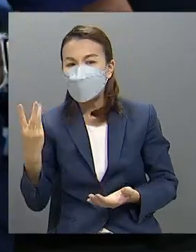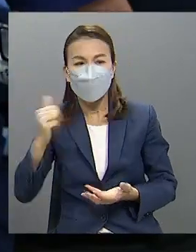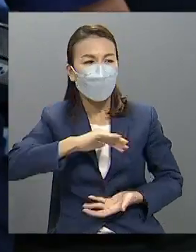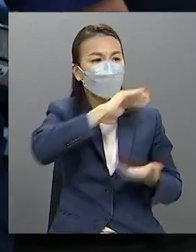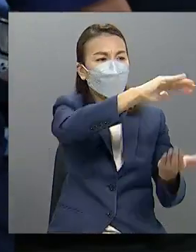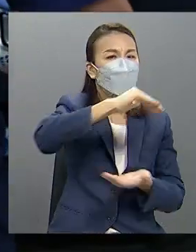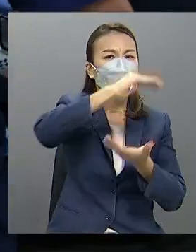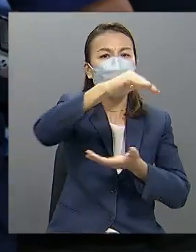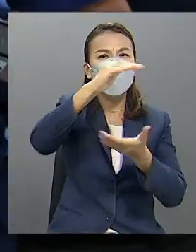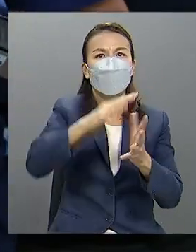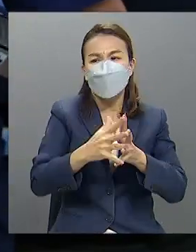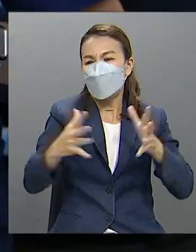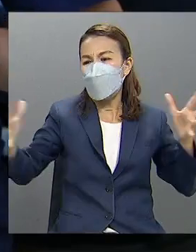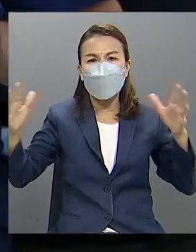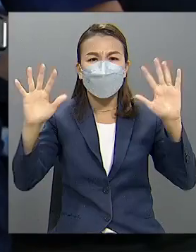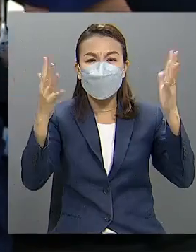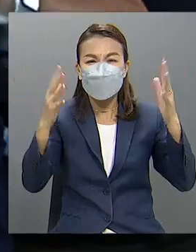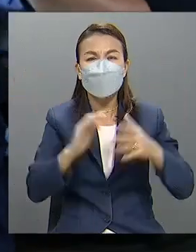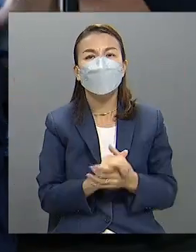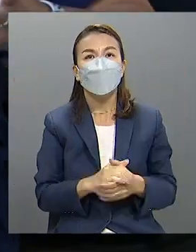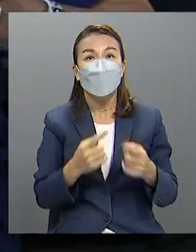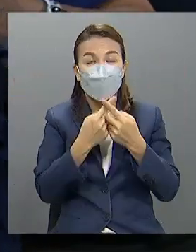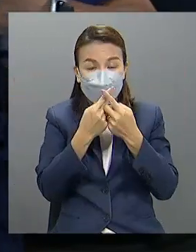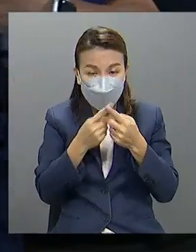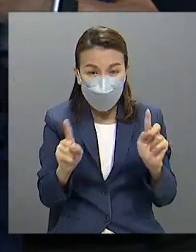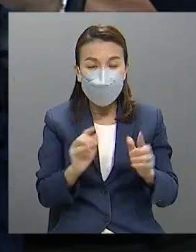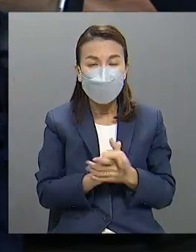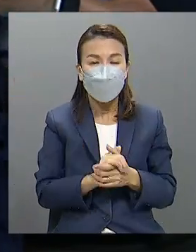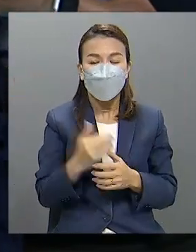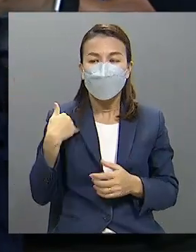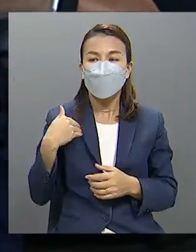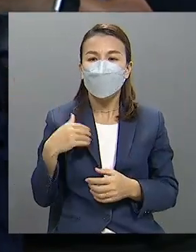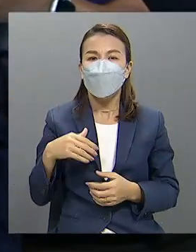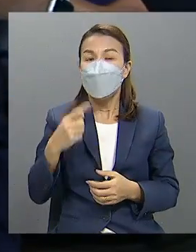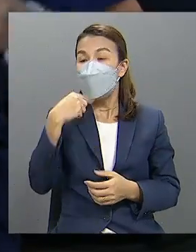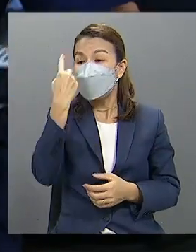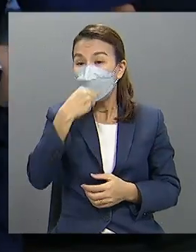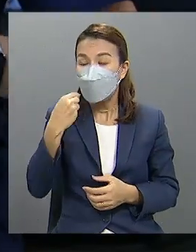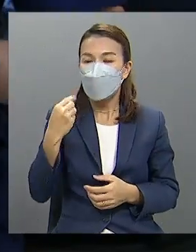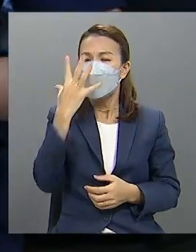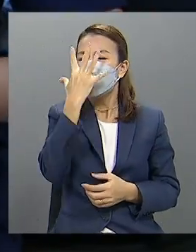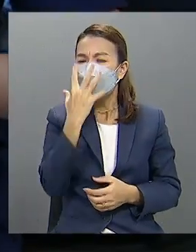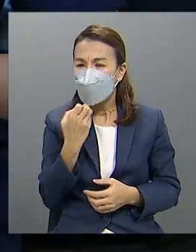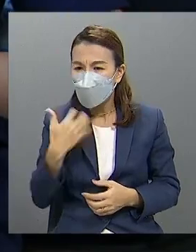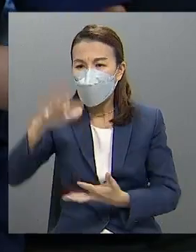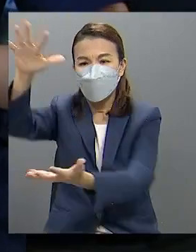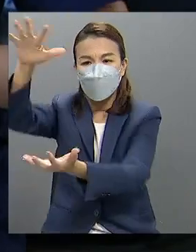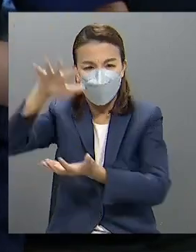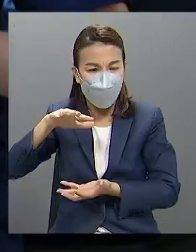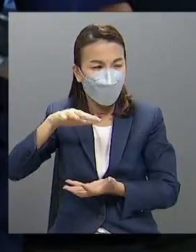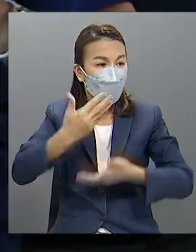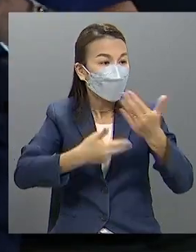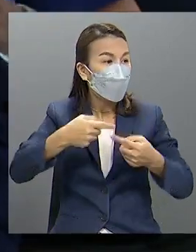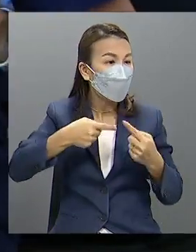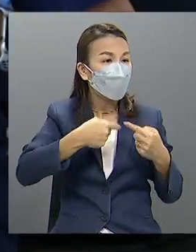ไม่มีเป็นจำนวนมากแต่เราเชื่อว่าขอเป็นอีกทางเลือกหนึ่งในการให้คนเนี่ยได้เข้าถึงคาร์ซีทในราคาย่อม